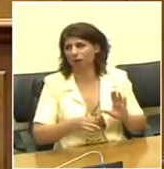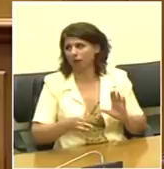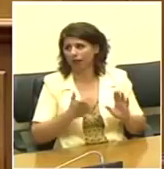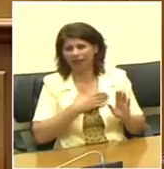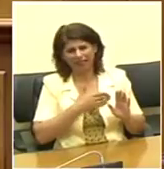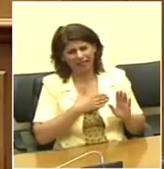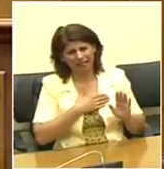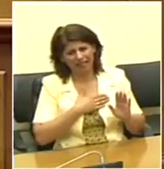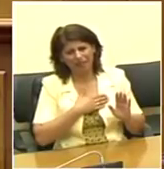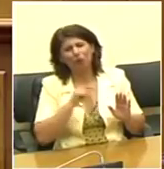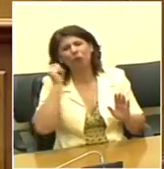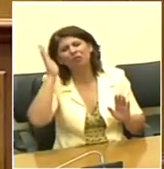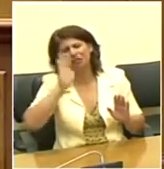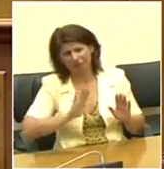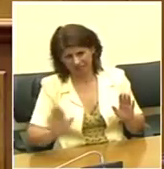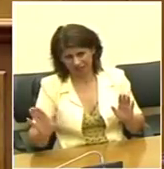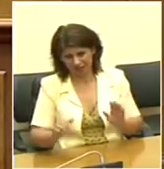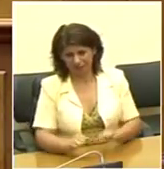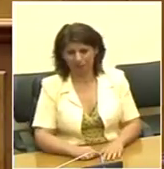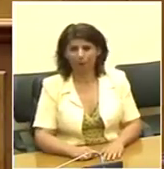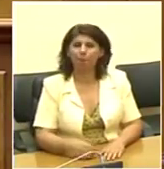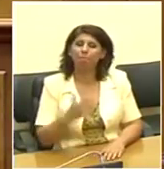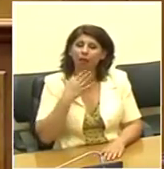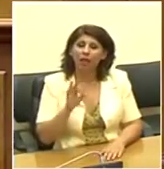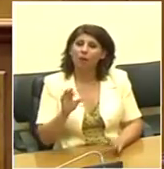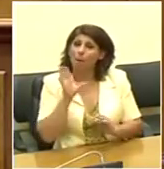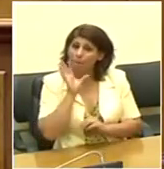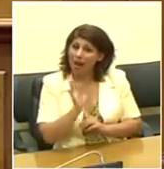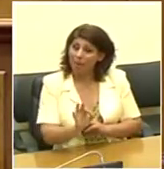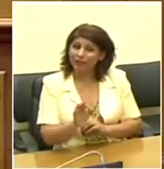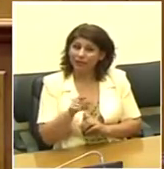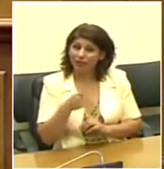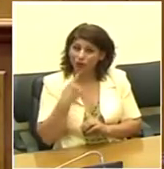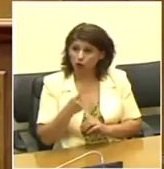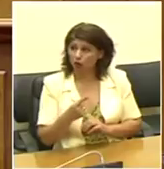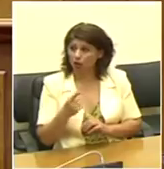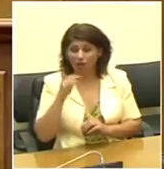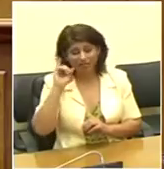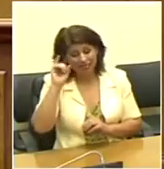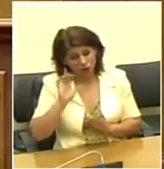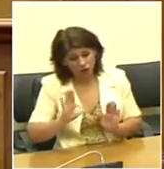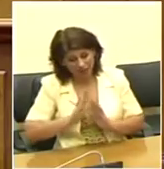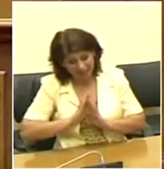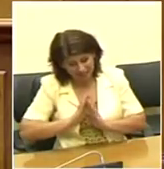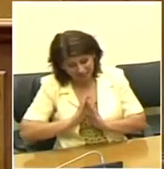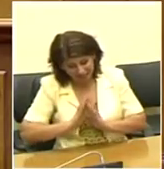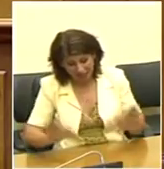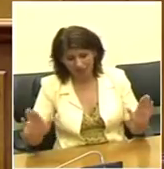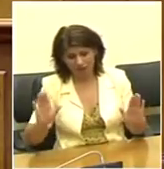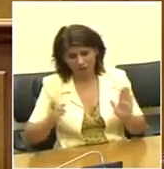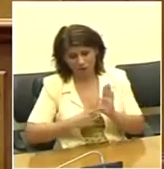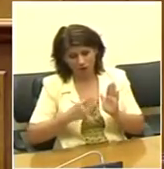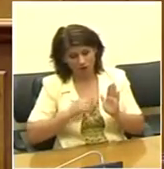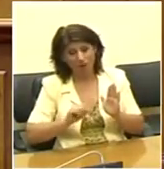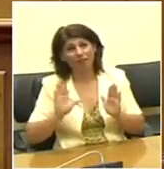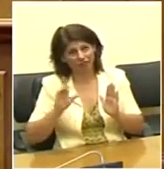καν δεν το πιστεύετε. Λοιπόν, είναι πραγματικά, και το λέω ίσως τελευταία φορά, φοβάμαι ότι δεν θα είναι,